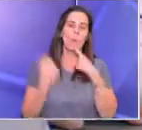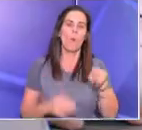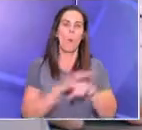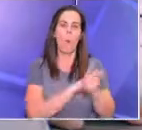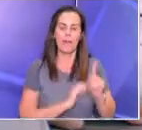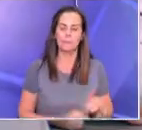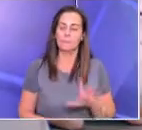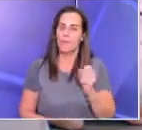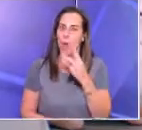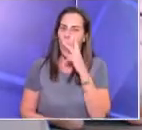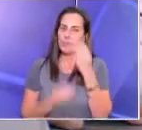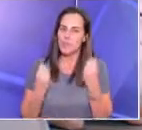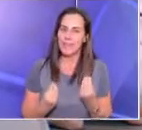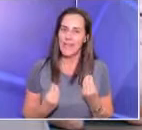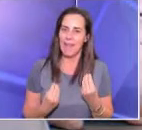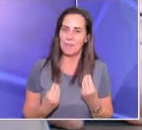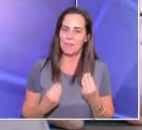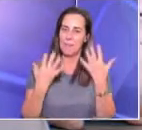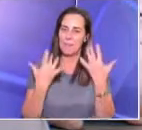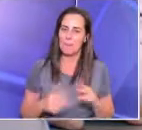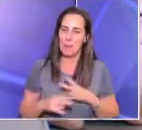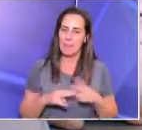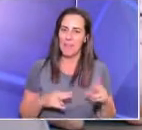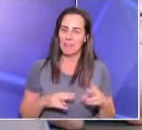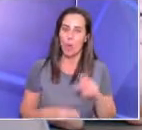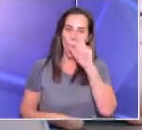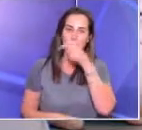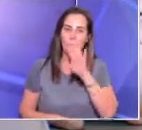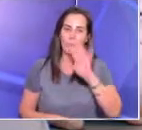תראו. אם מסתכלים שנייה מספרים